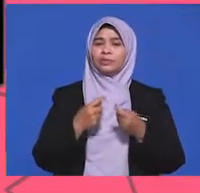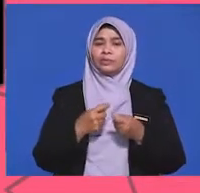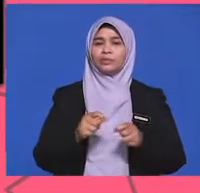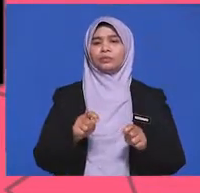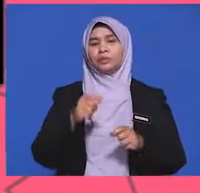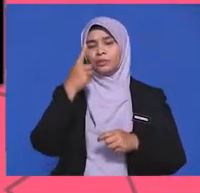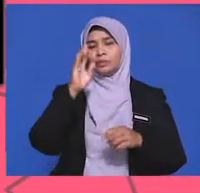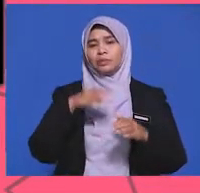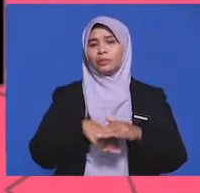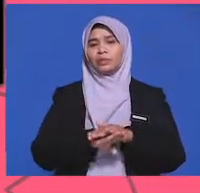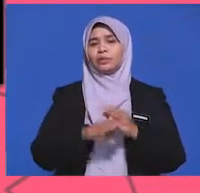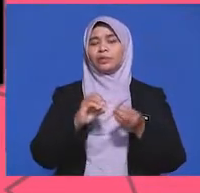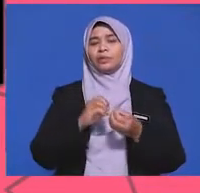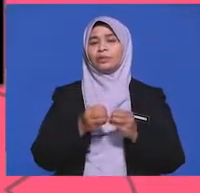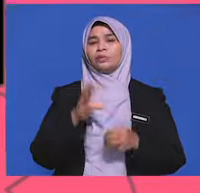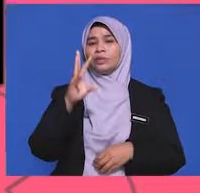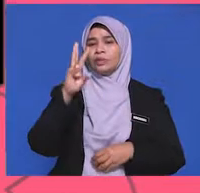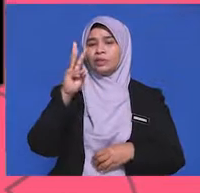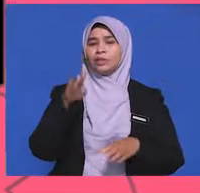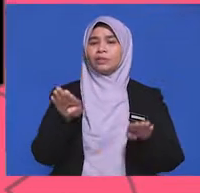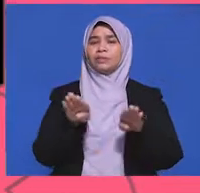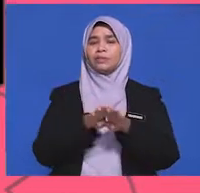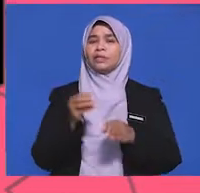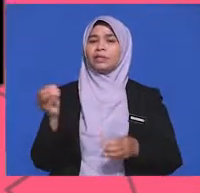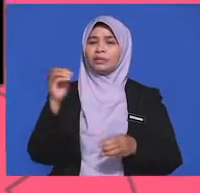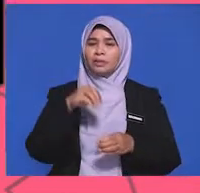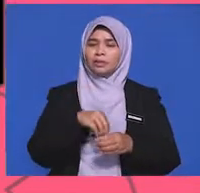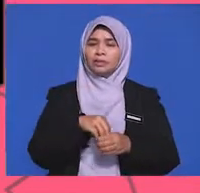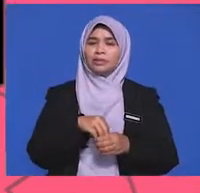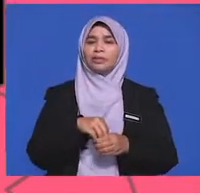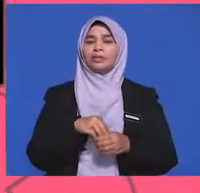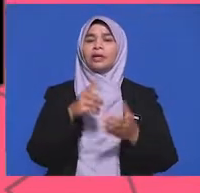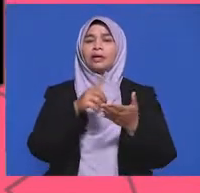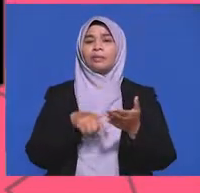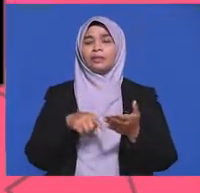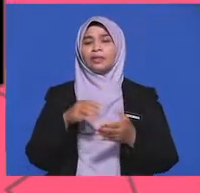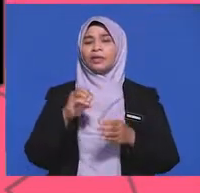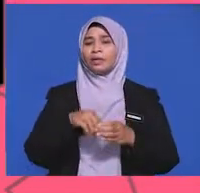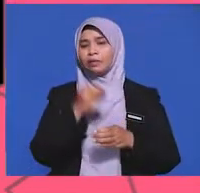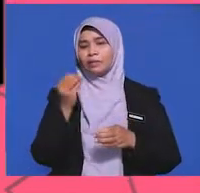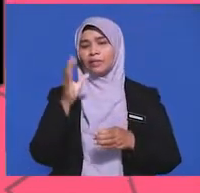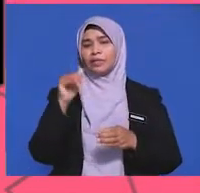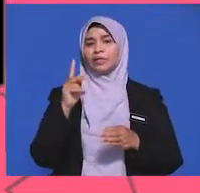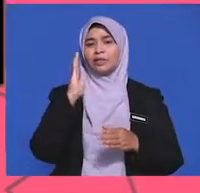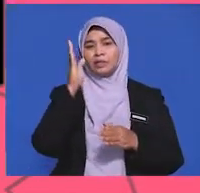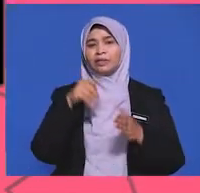untuk memasukkan nombor 6 sebagai input. Apakah output yang